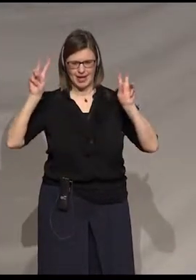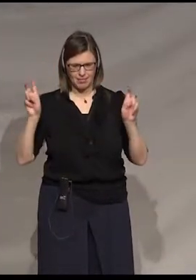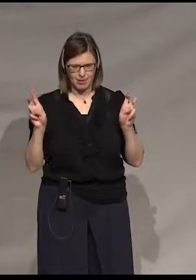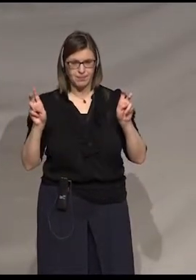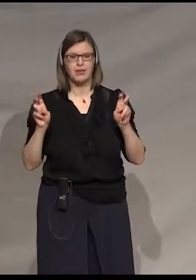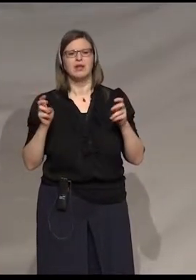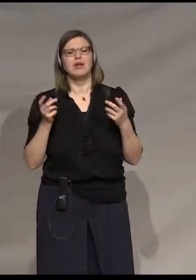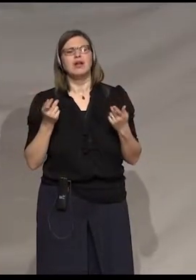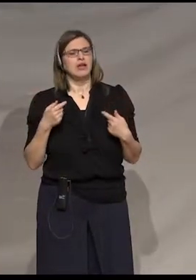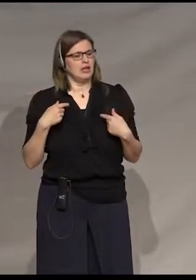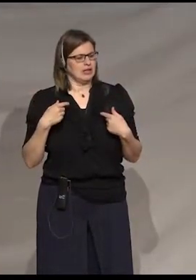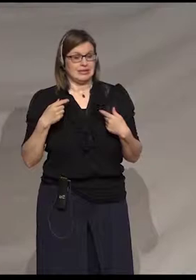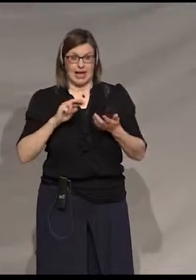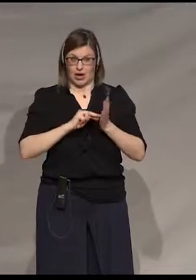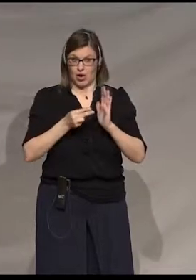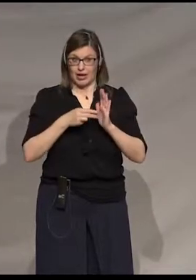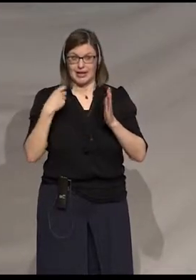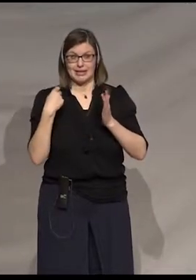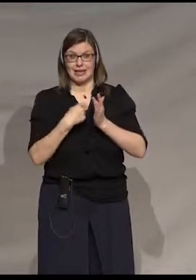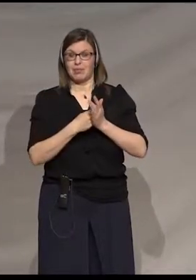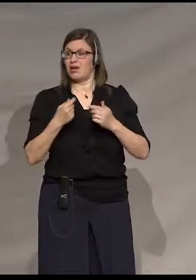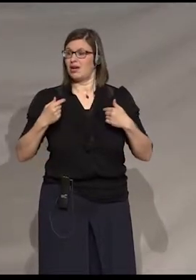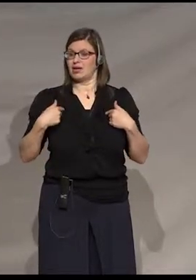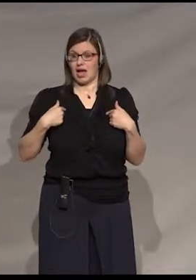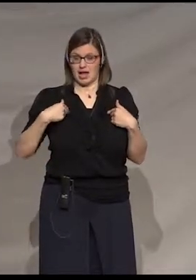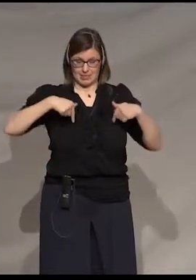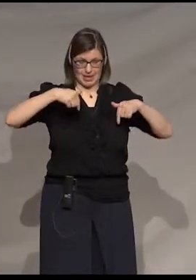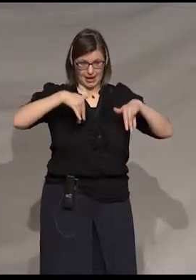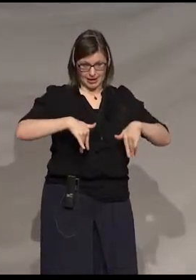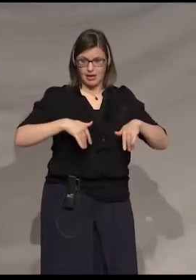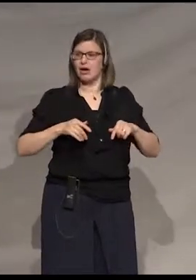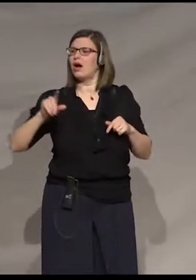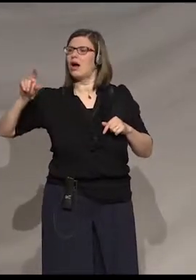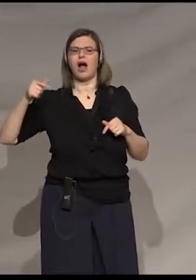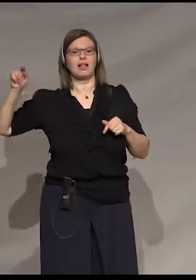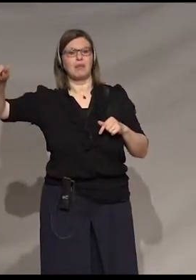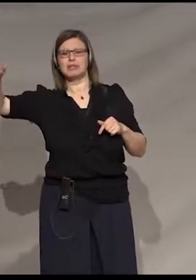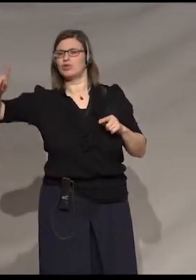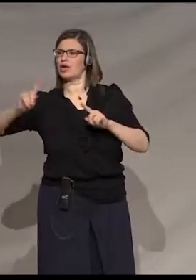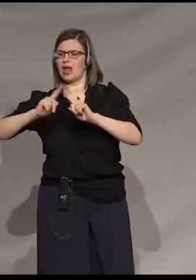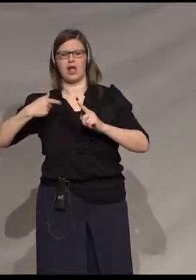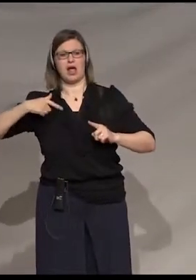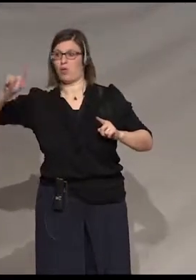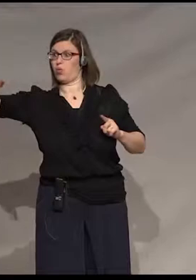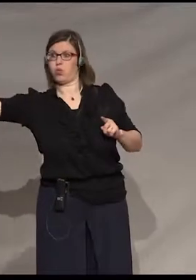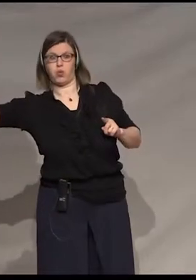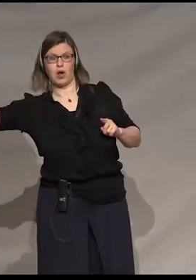v tu chvíli nemůžete. K technologii, která zajistí, že budete ovládat to, co v tu chvíli fyzicky ovládat